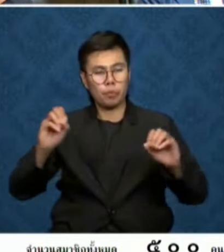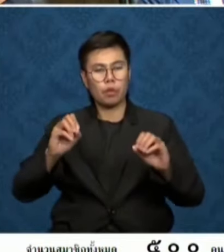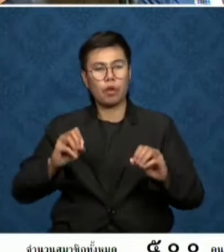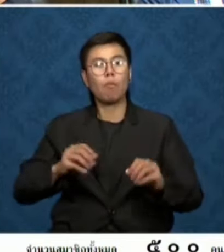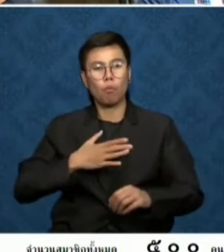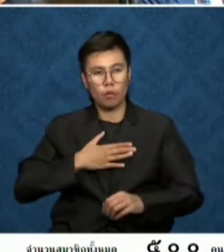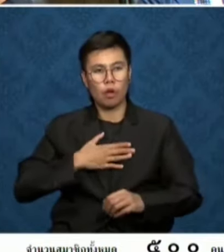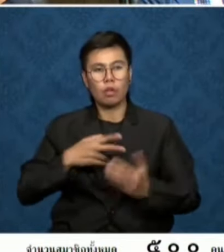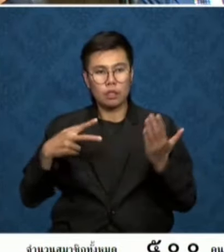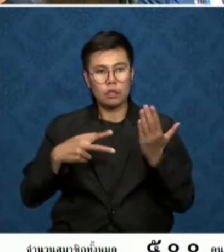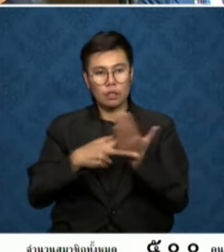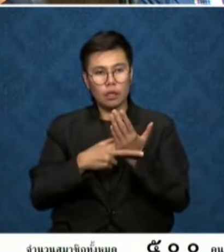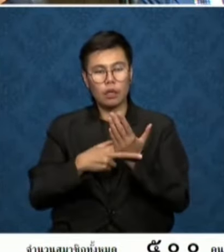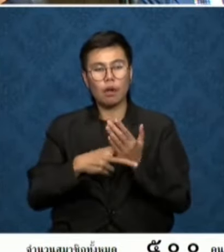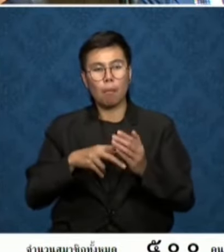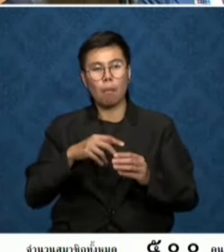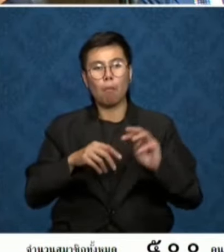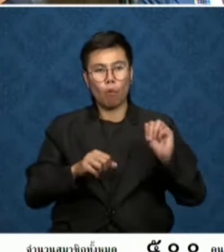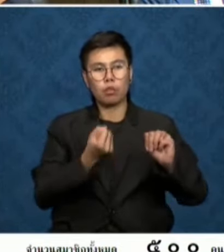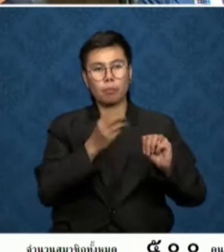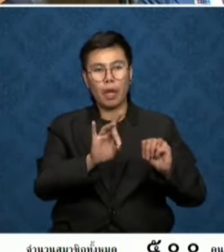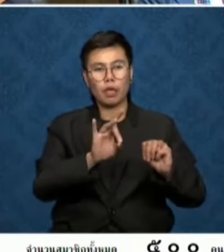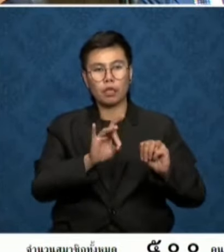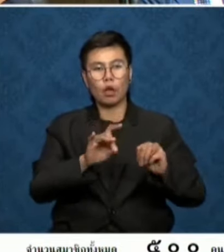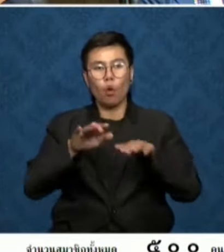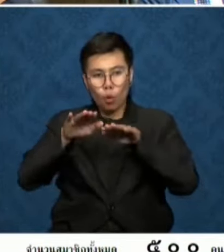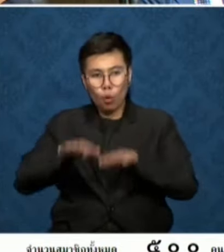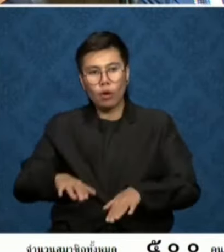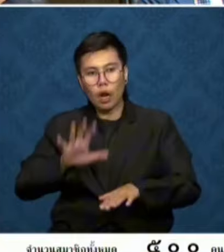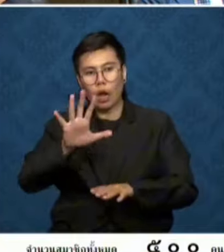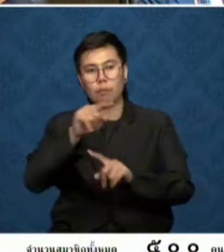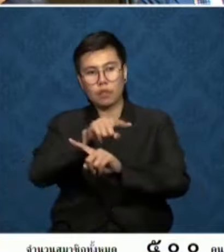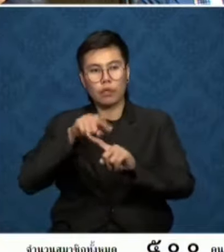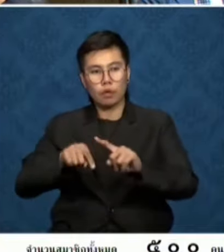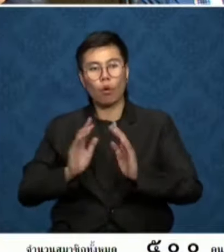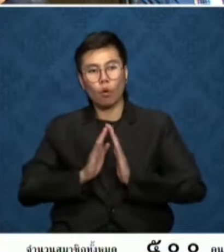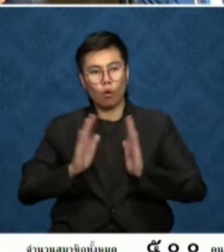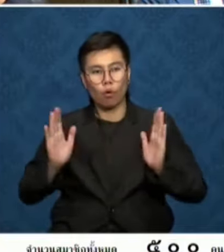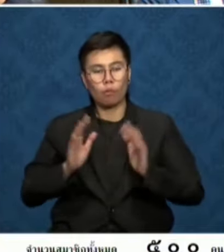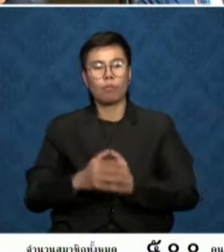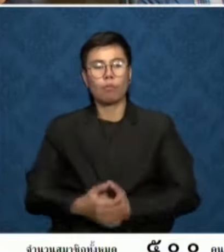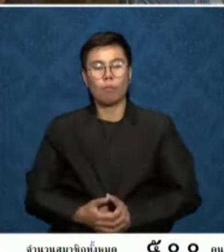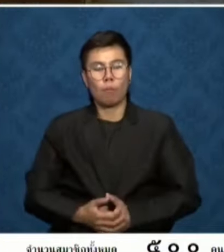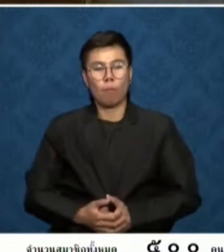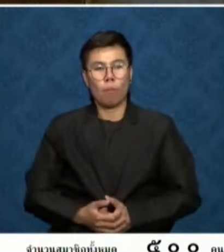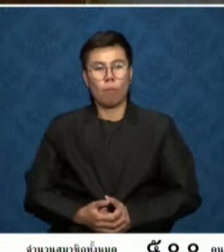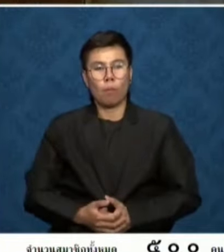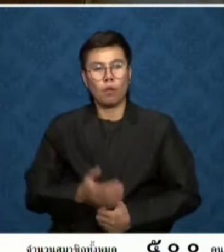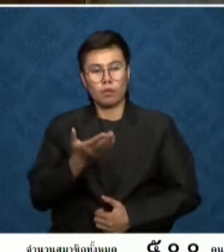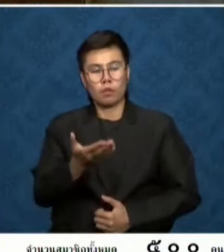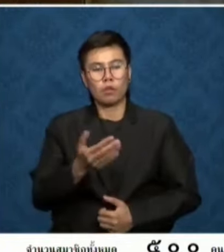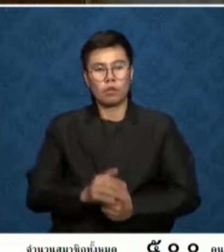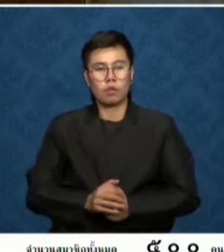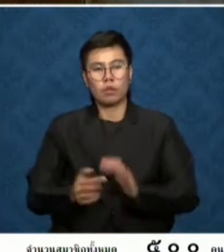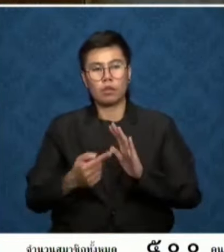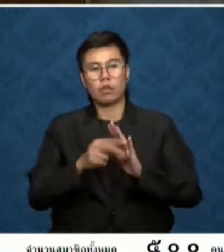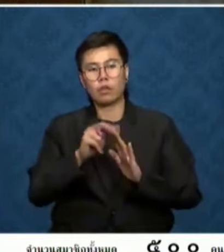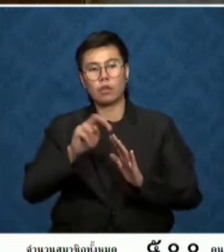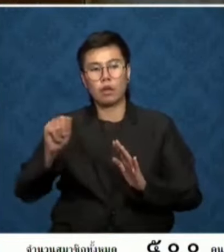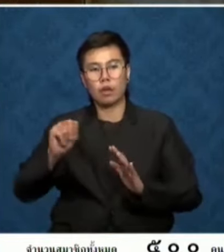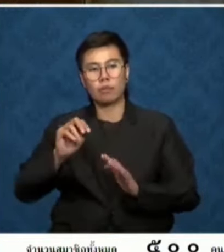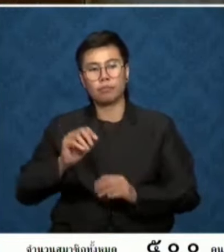งบประมาณในมาตราที่18นี้ลง 5% ครับขอบคุณครับท่านประธาน ขอบคุณครับ ขอเชิญท่านแนนบุญธิดาสม